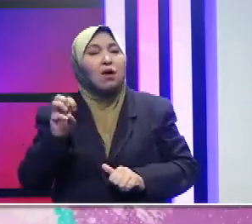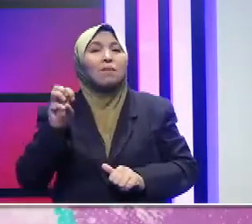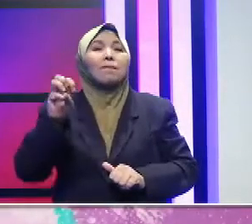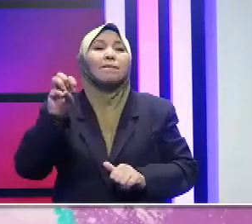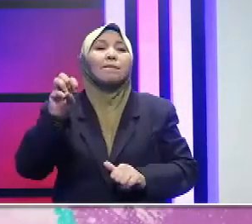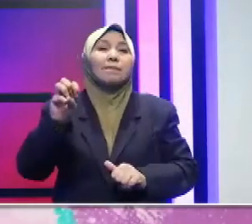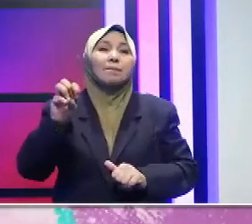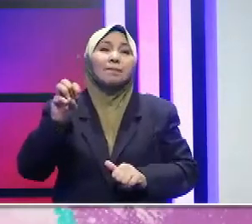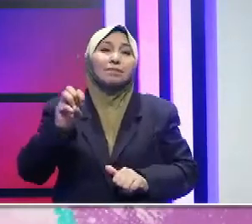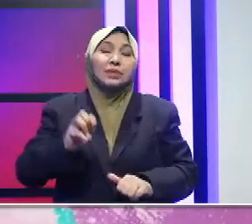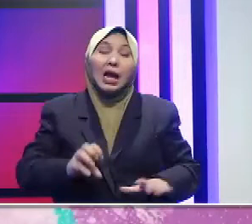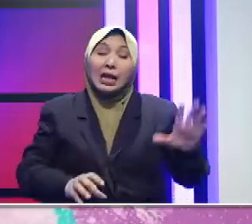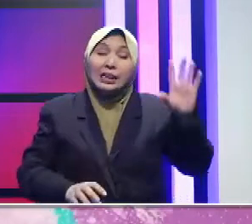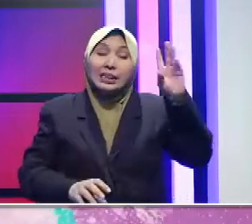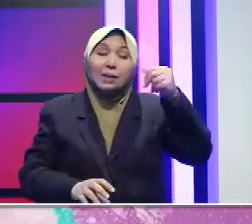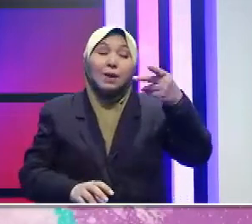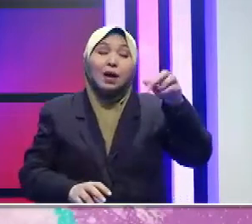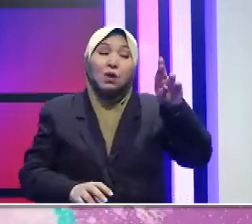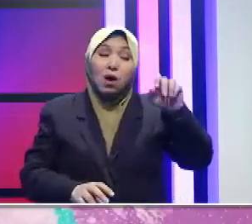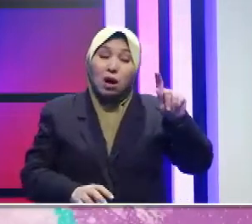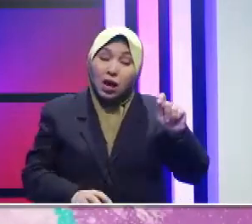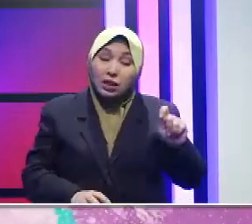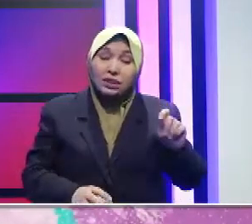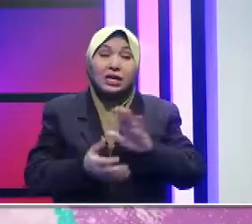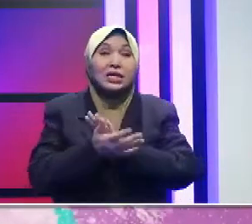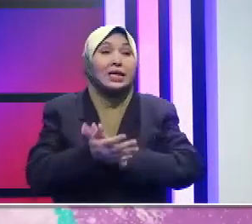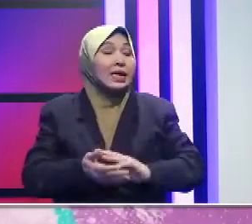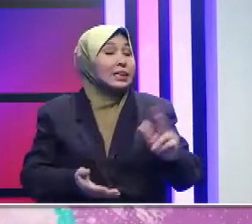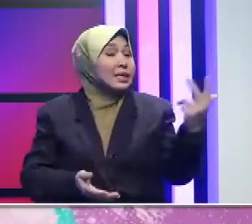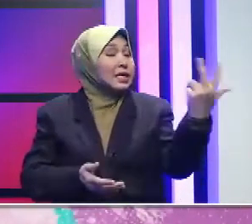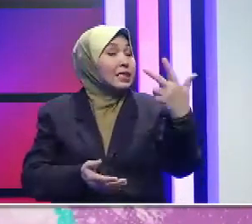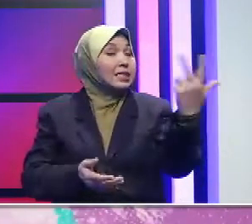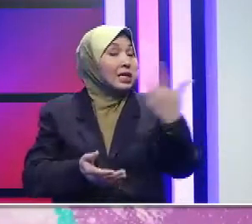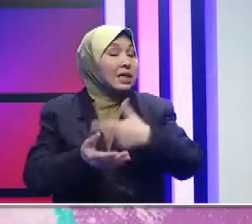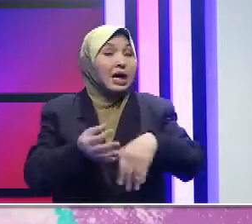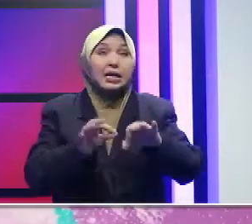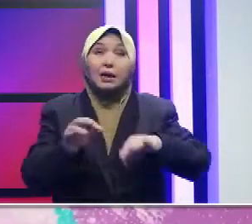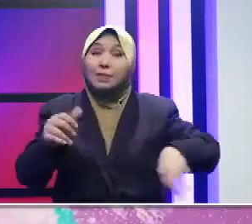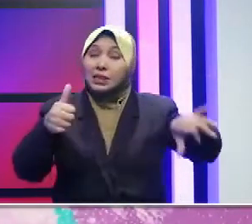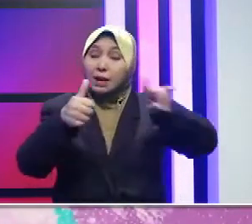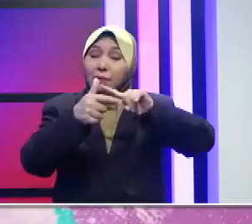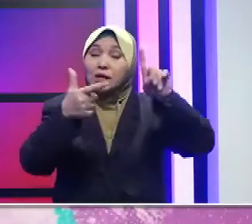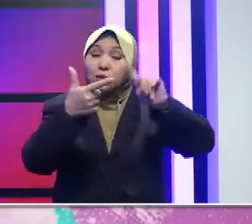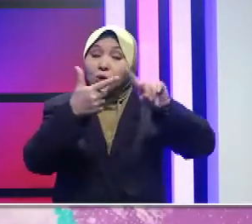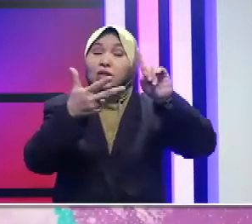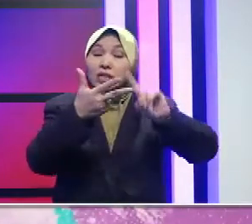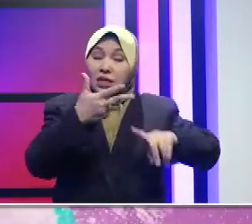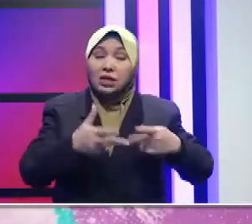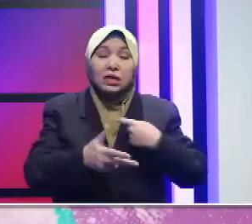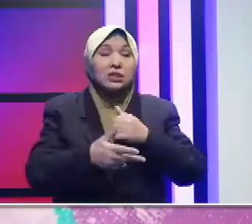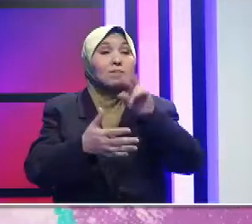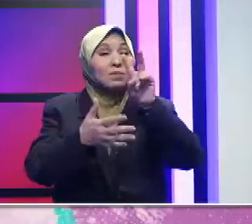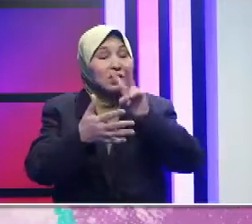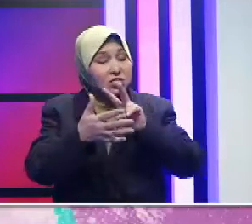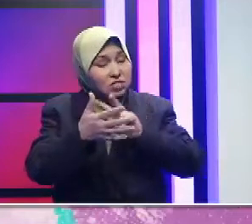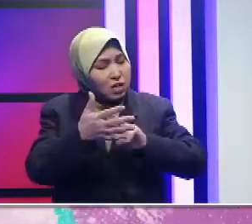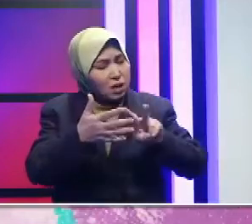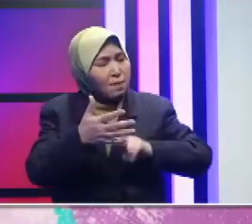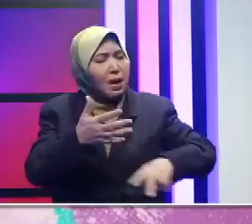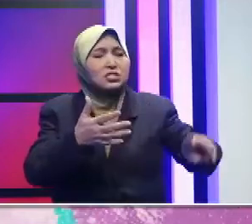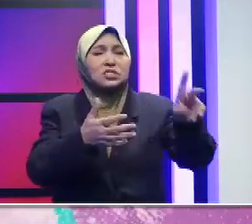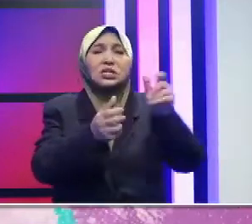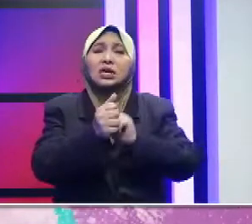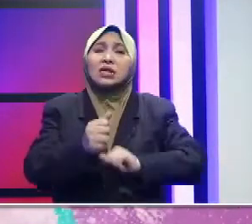Al-Haqqah. Kan 6 harakat. Jadi ketiga-tiga ayat tadi, ayat pertama, ayat kedua, ayat ketiga, mesti kita baca dengan mad lazim